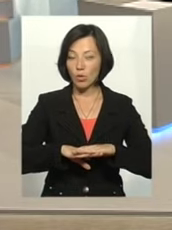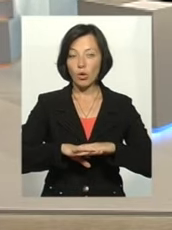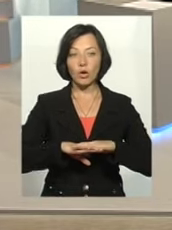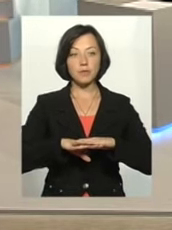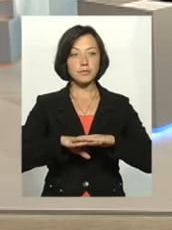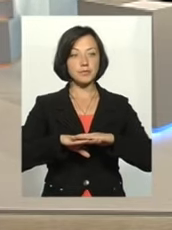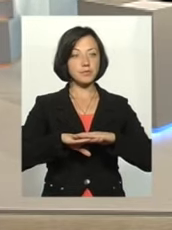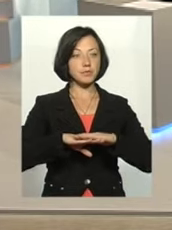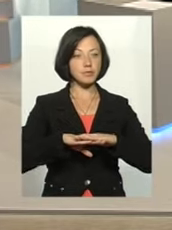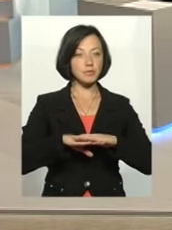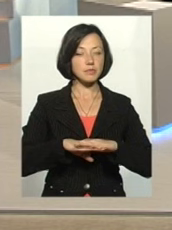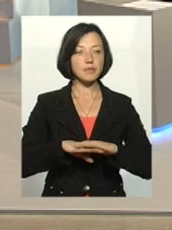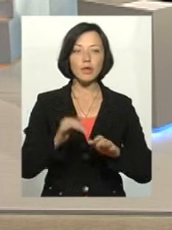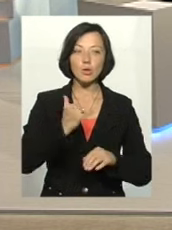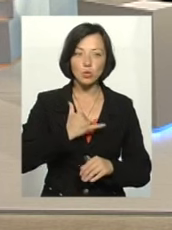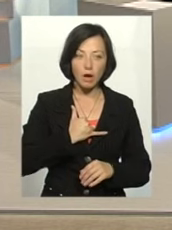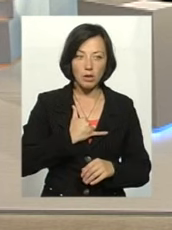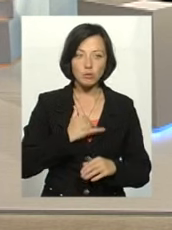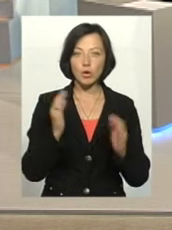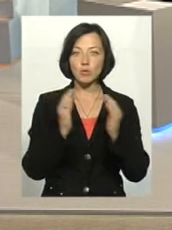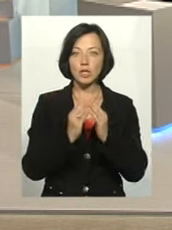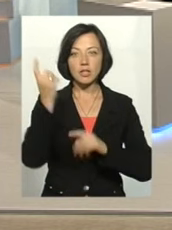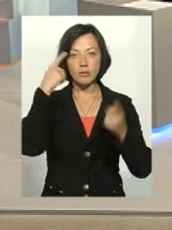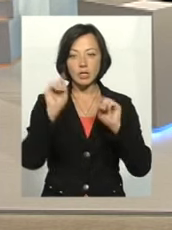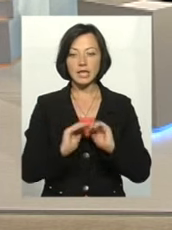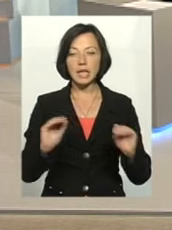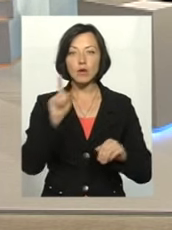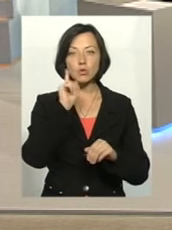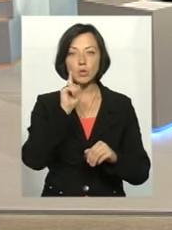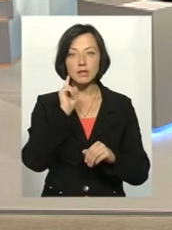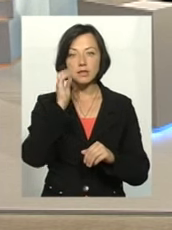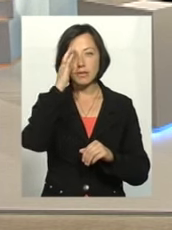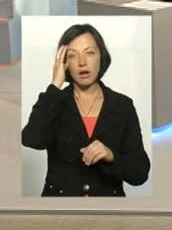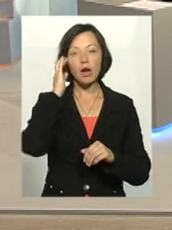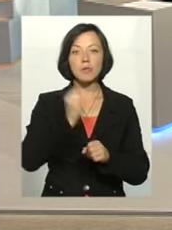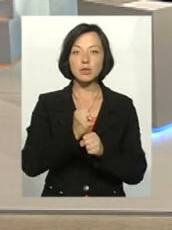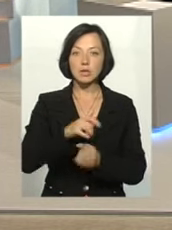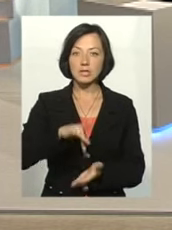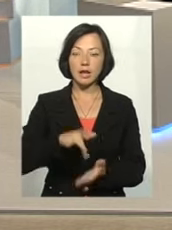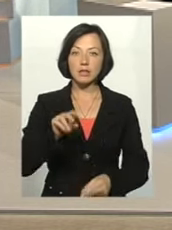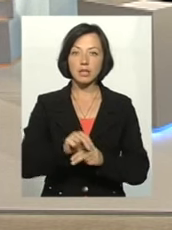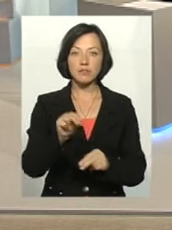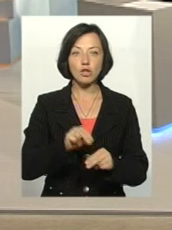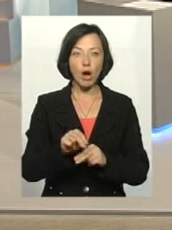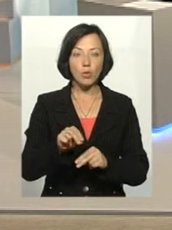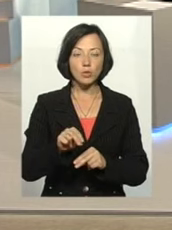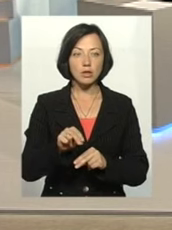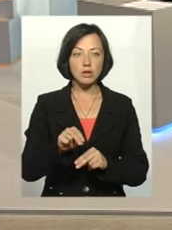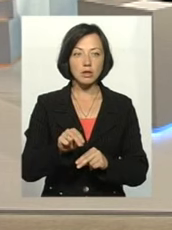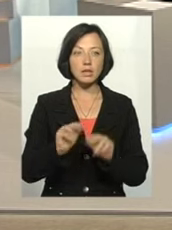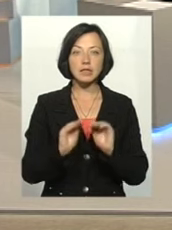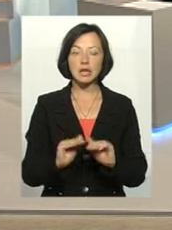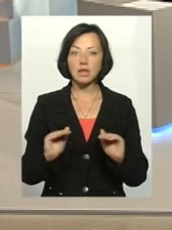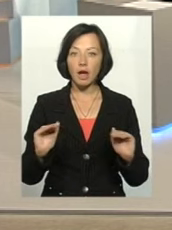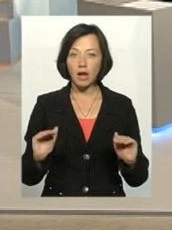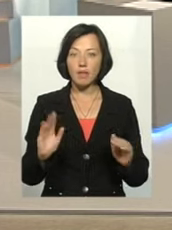Зокрема, в нашому будинку творчості дітей та юнацтва працює центр, де навчають